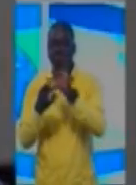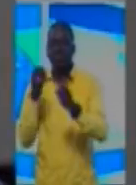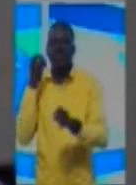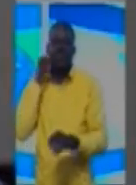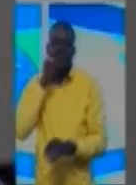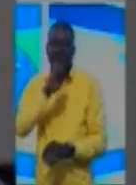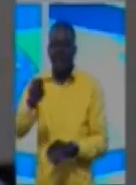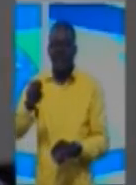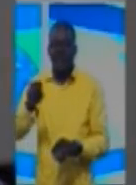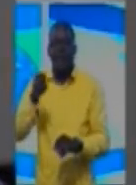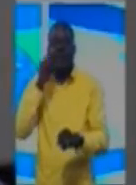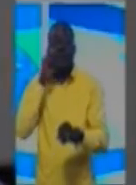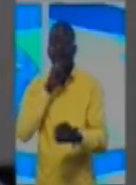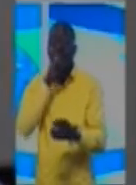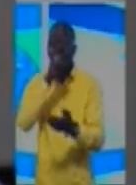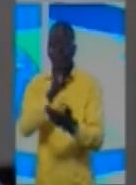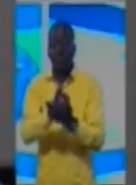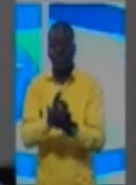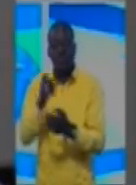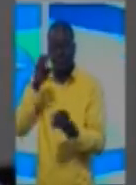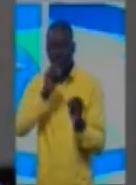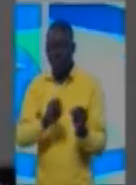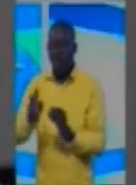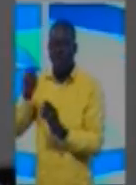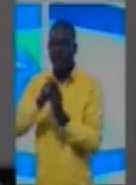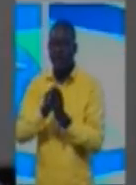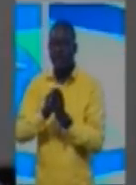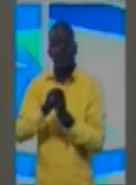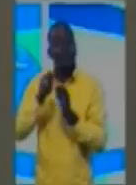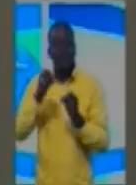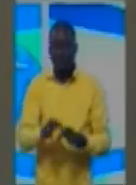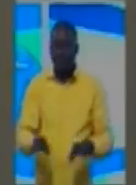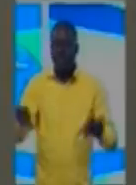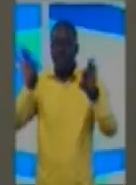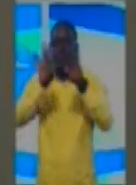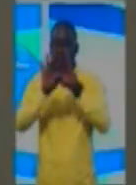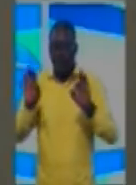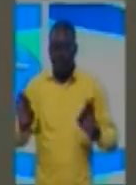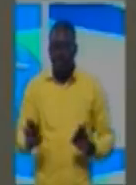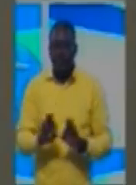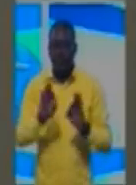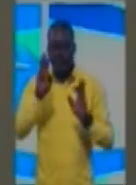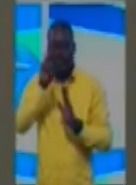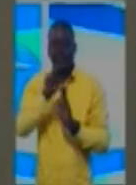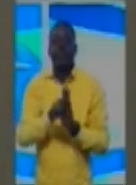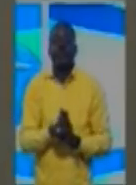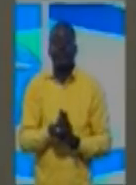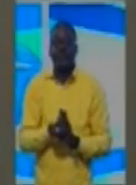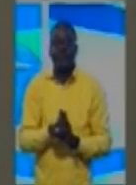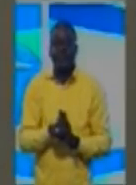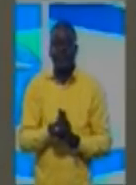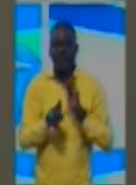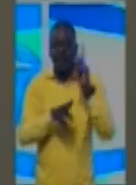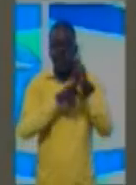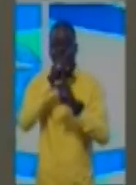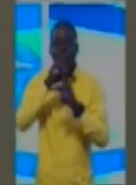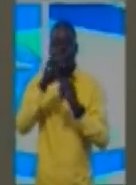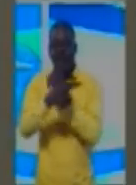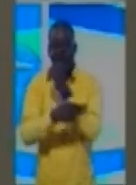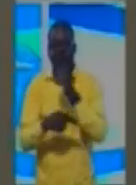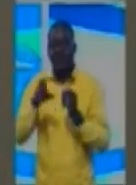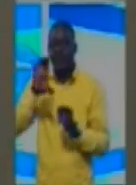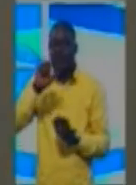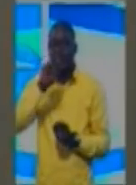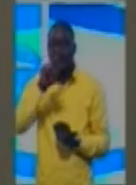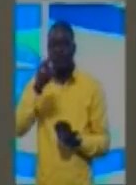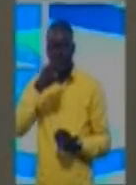est déterminée à relever le défi de l'organisation de cette importante manifestation. Au nom de la population de la région des Cascades,